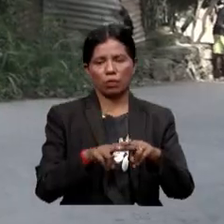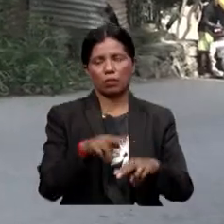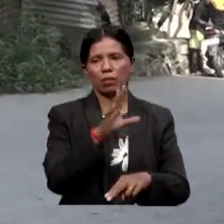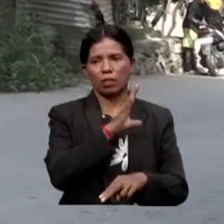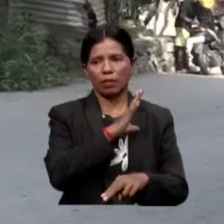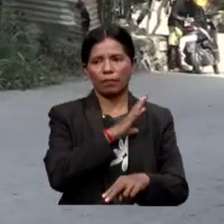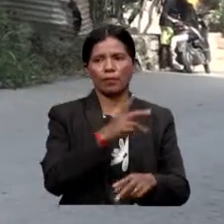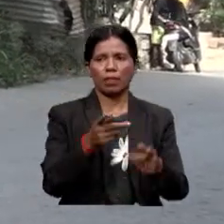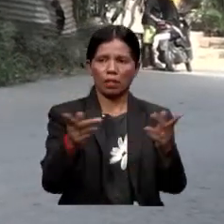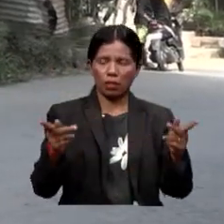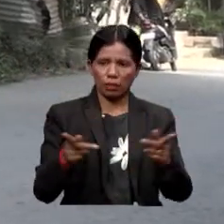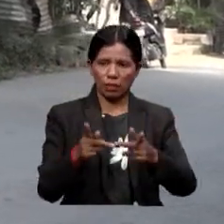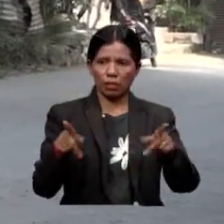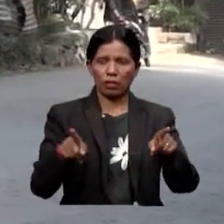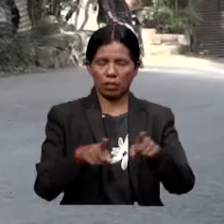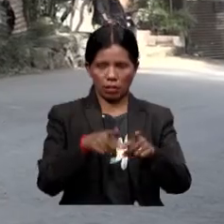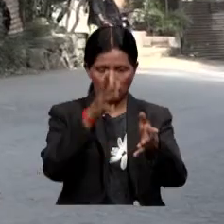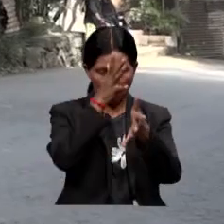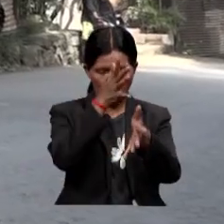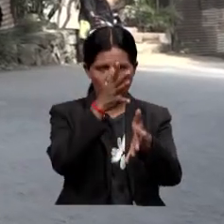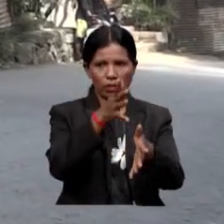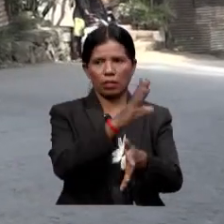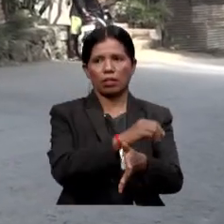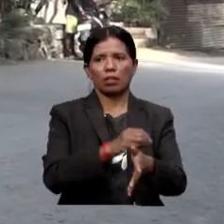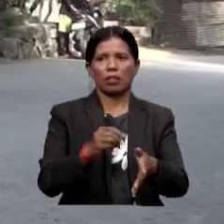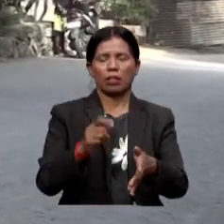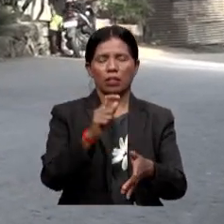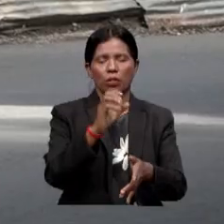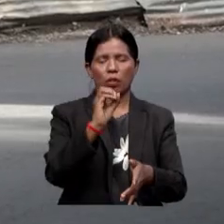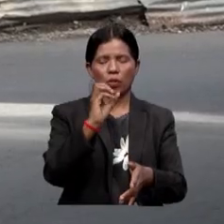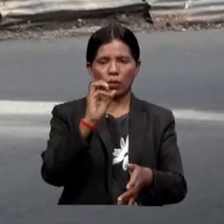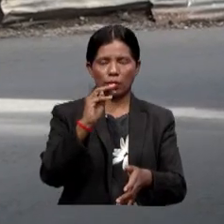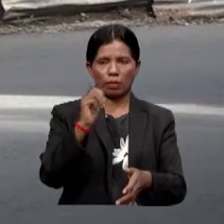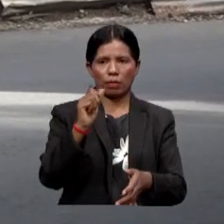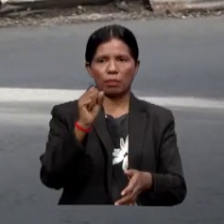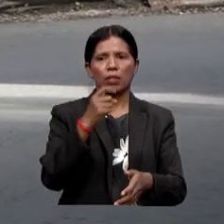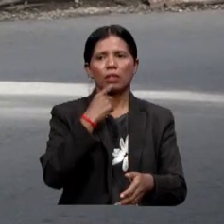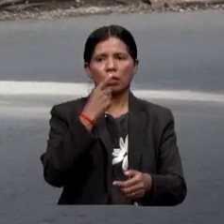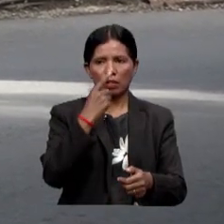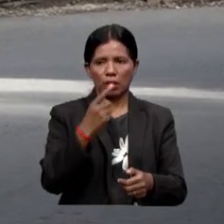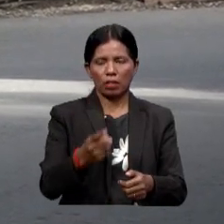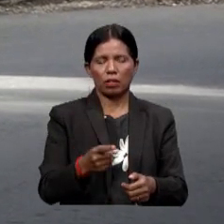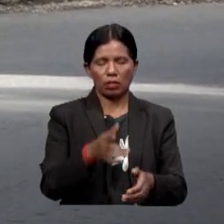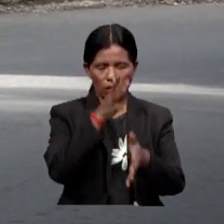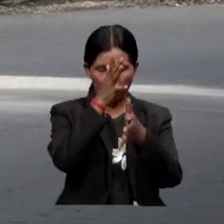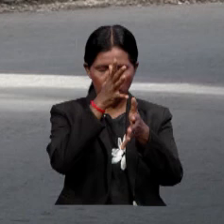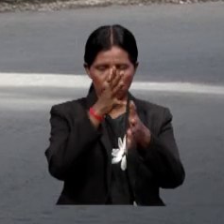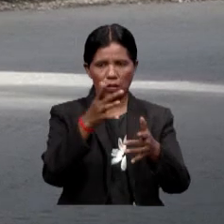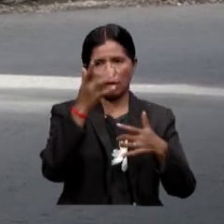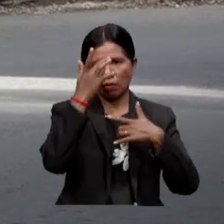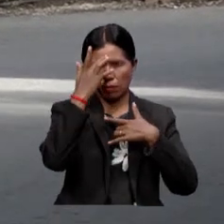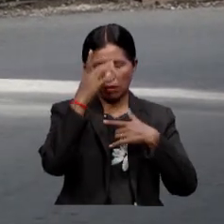Ia Fatin Hanesan, avô Mateus ne sobrinho, Tomás Alves de Carvalho, explica. Avô Mateus sofre moras